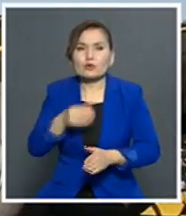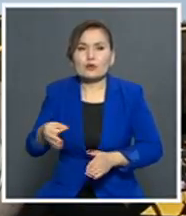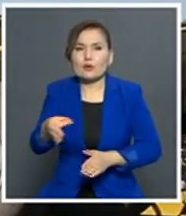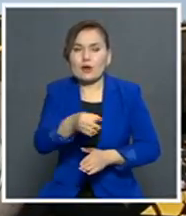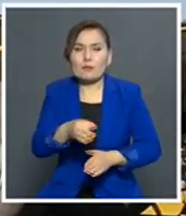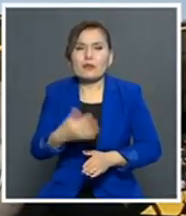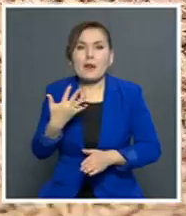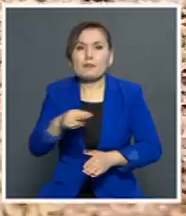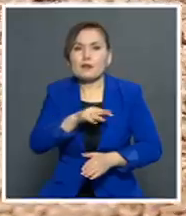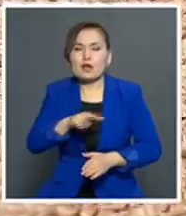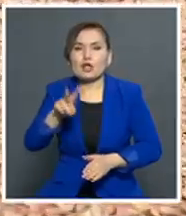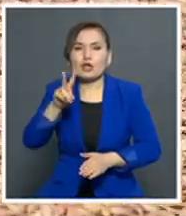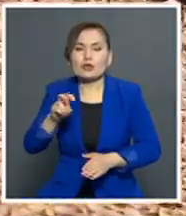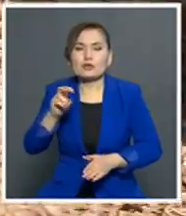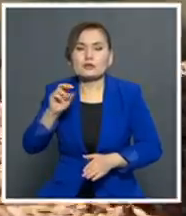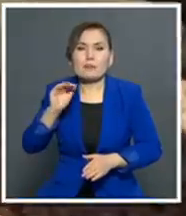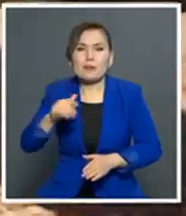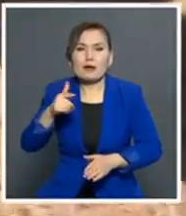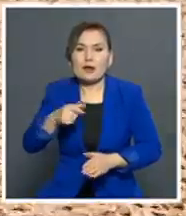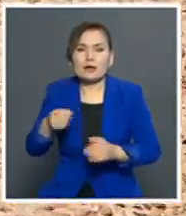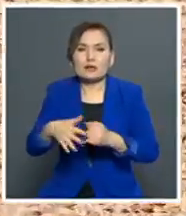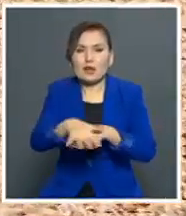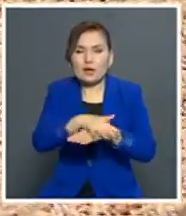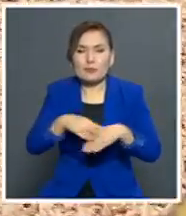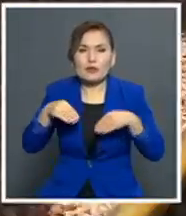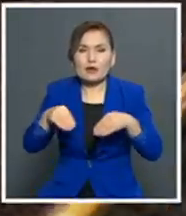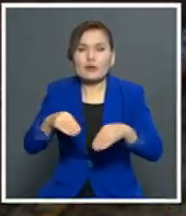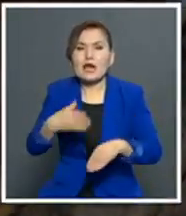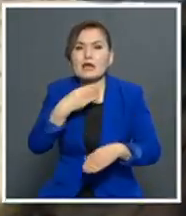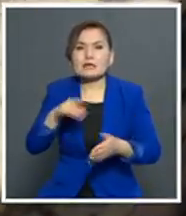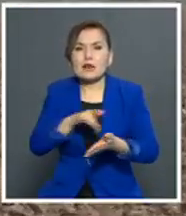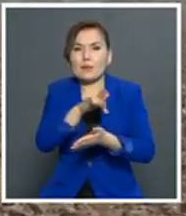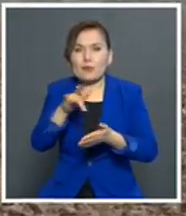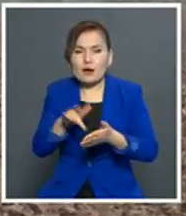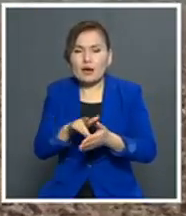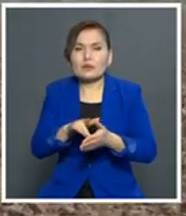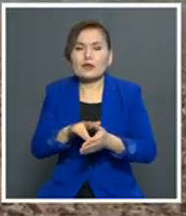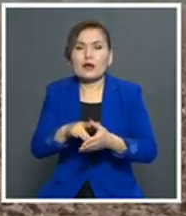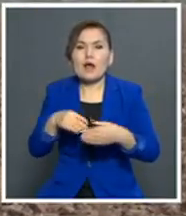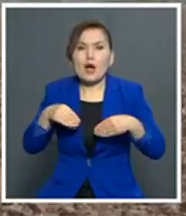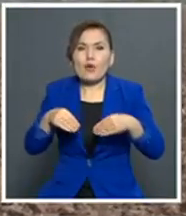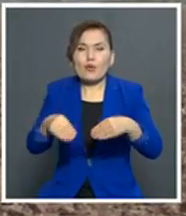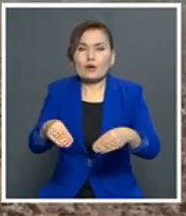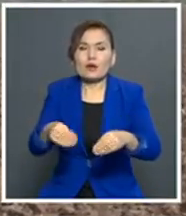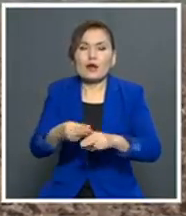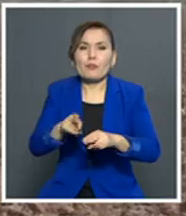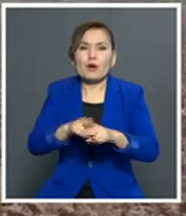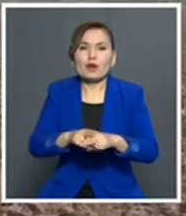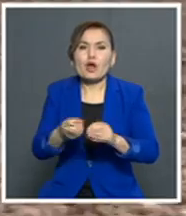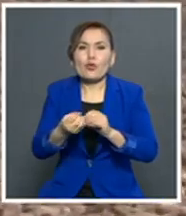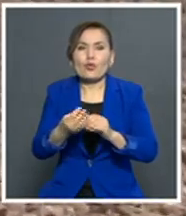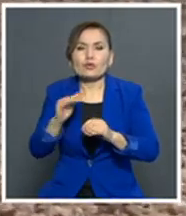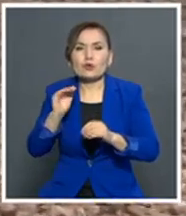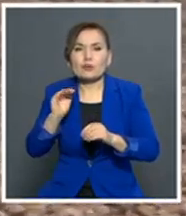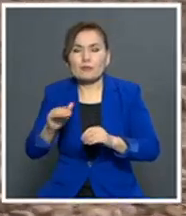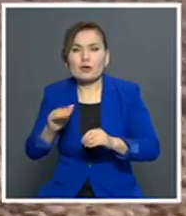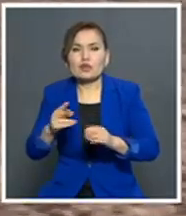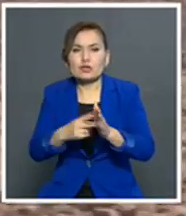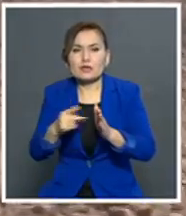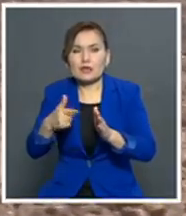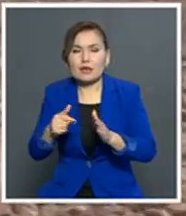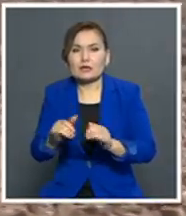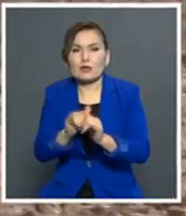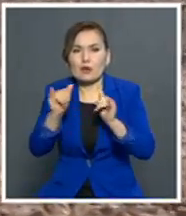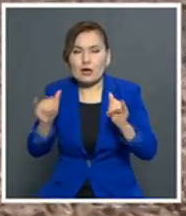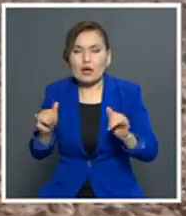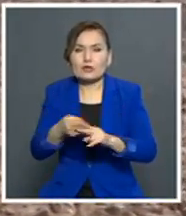диқандары 5 миллион 200 мың гектар жерге дән сіңіреді. Ал Семей өңірінде биыл егістік көлемі 14 мың 700 гектардан